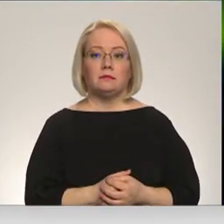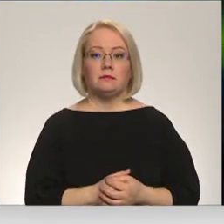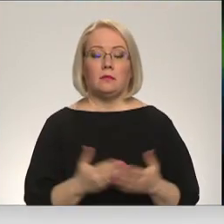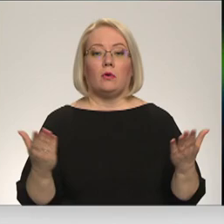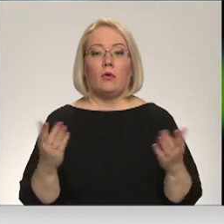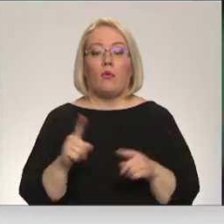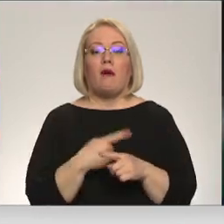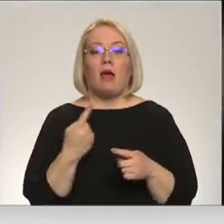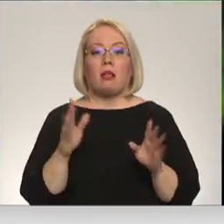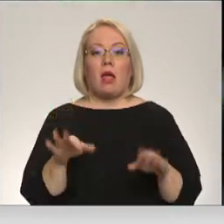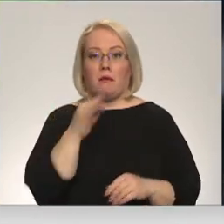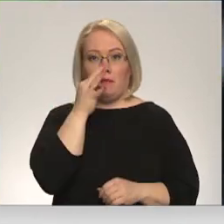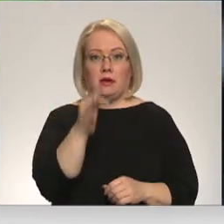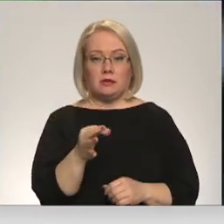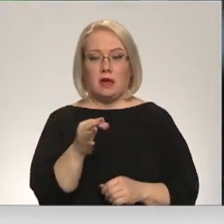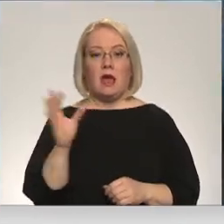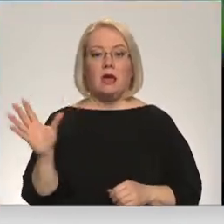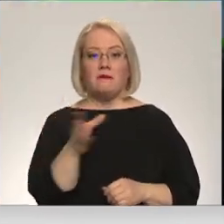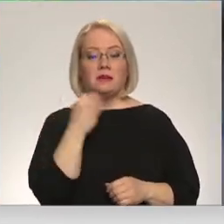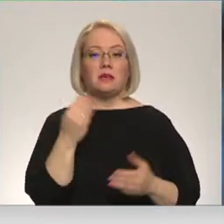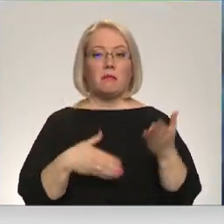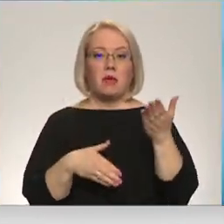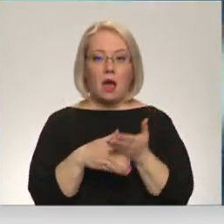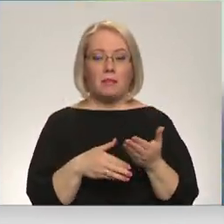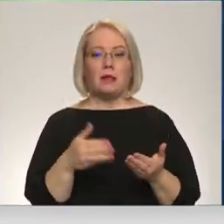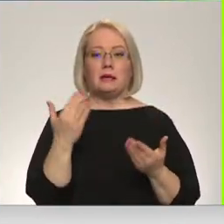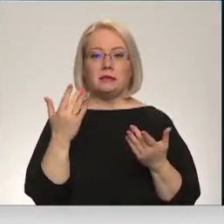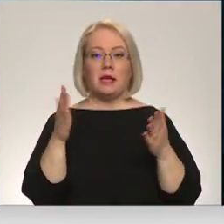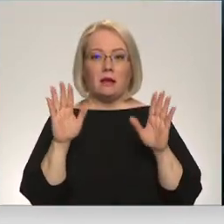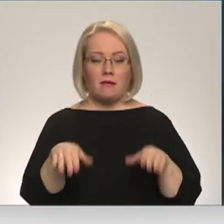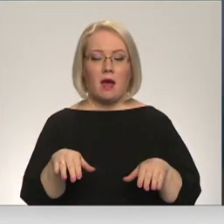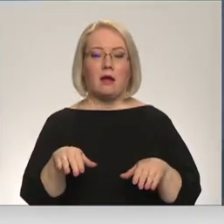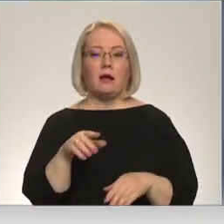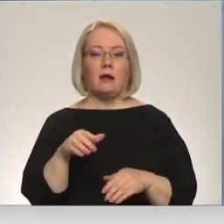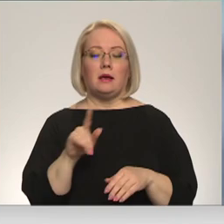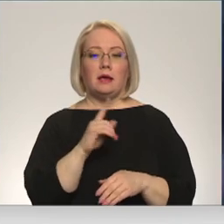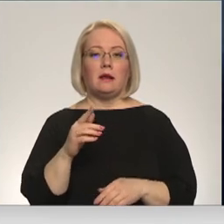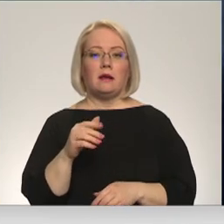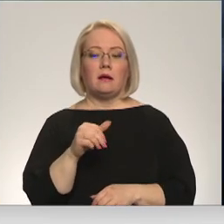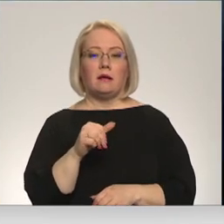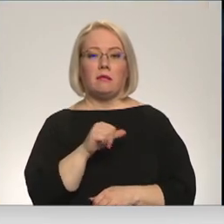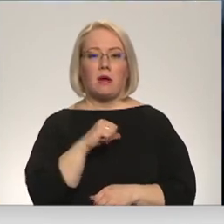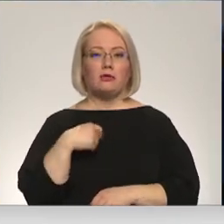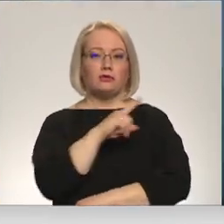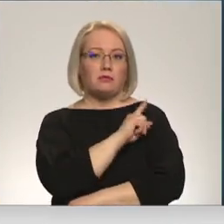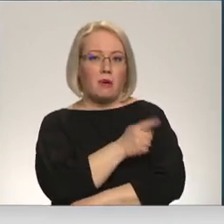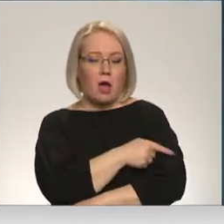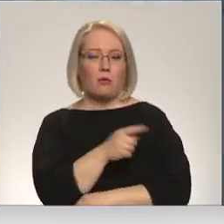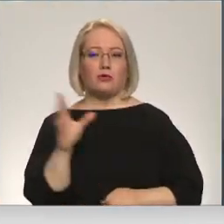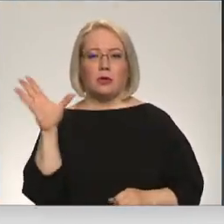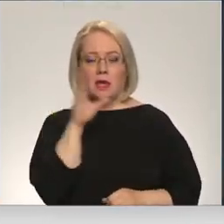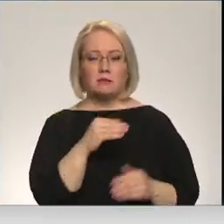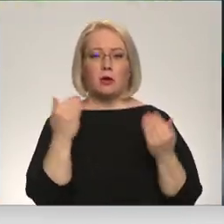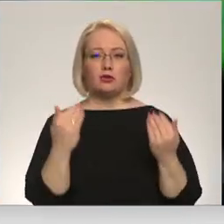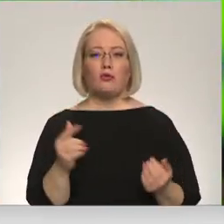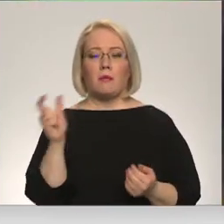Nu, ko vēl lai pasaka? Nu, visiem jāpalīdz, cik vien viņa spēkos un iespējās ir. Visiem